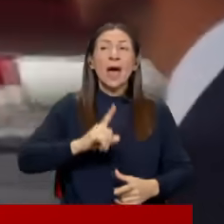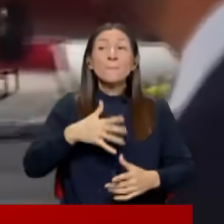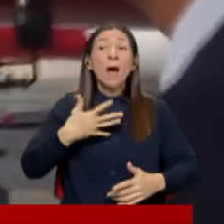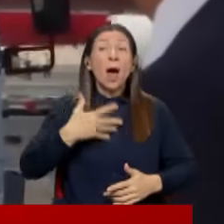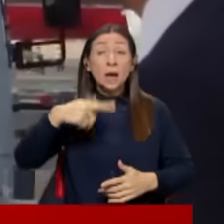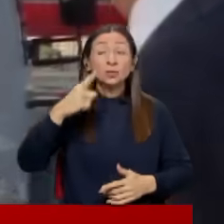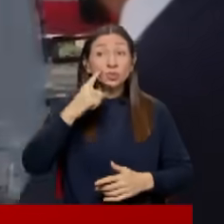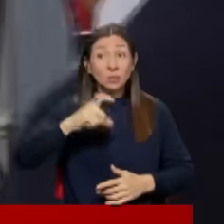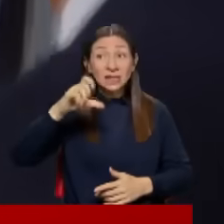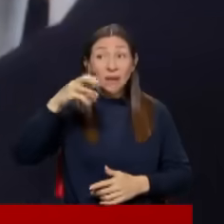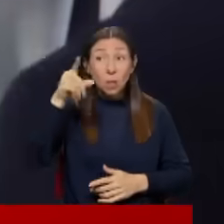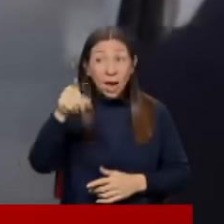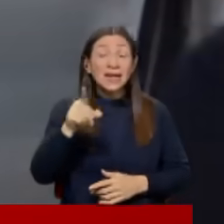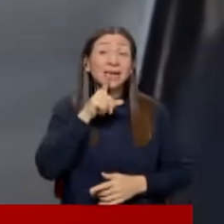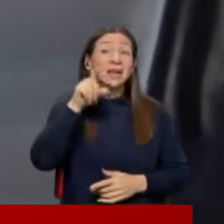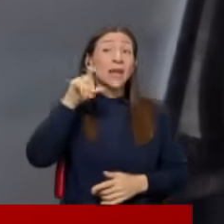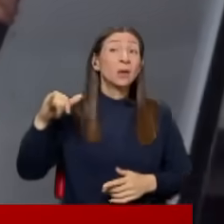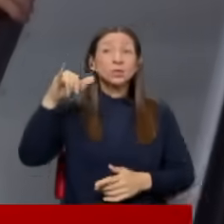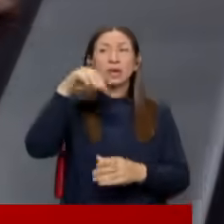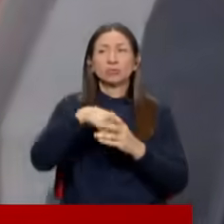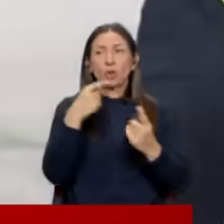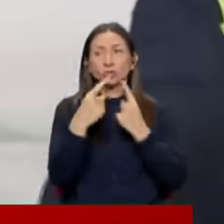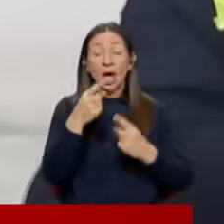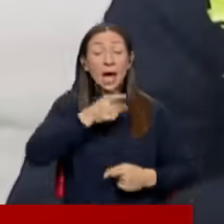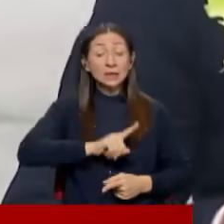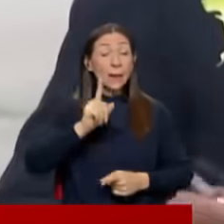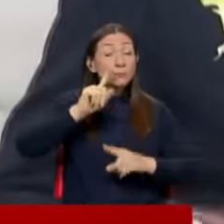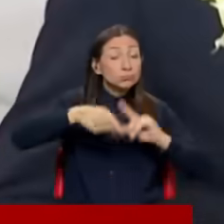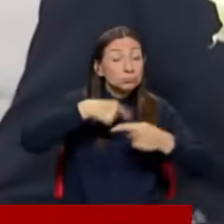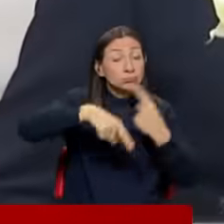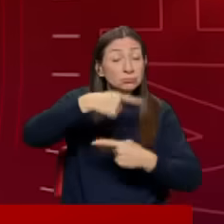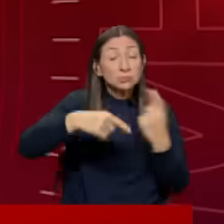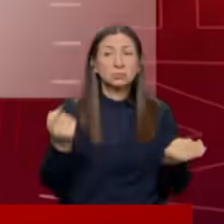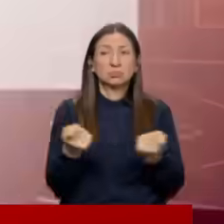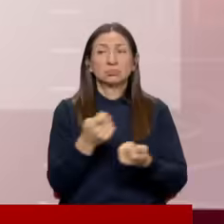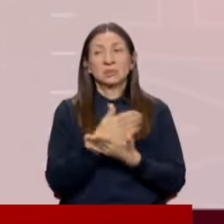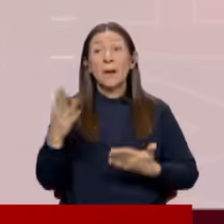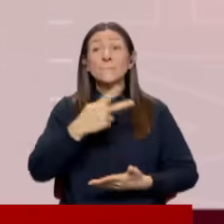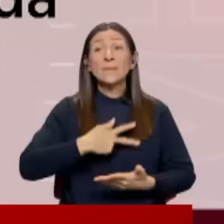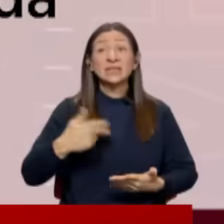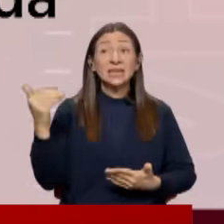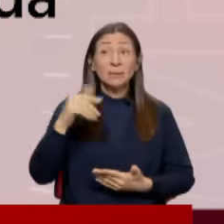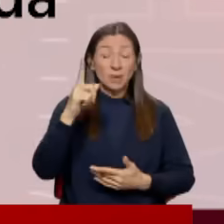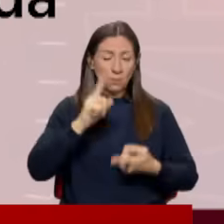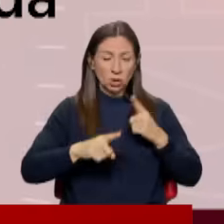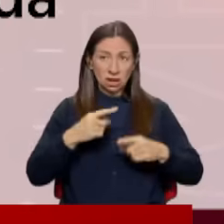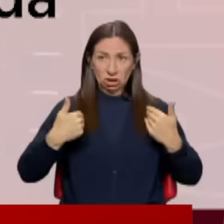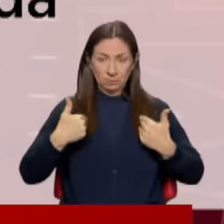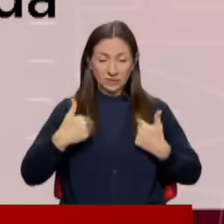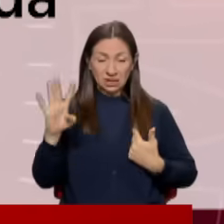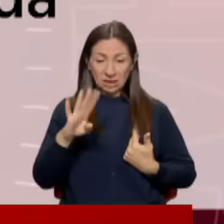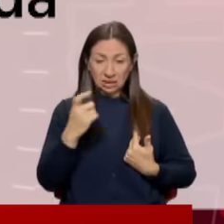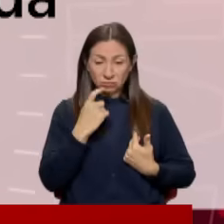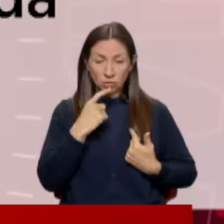edilirken Cumhurbaşkanı Erdoğan Katar dönüşü uçakta konuştu. Aday belirleme süreci devam ediyor dedi. Belediyecilikten gelmiş bir siyasetçiyim.